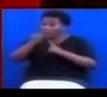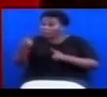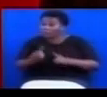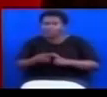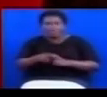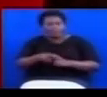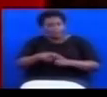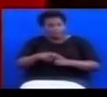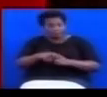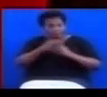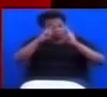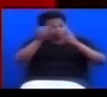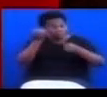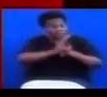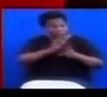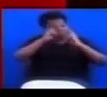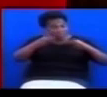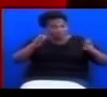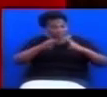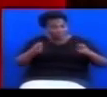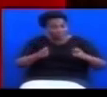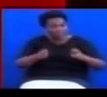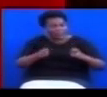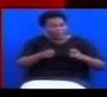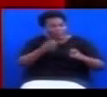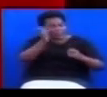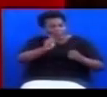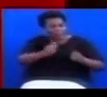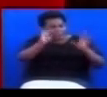report aweze kubanwa na sheria, asiweze kupika matokeo kwa ajili ya kutafuta fedha.